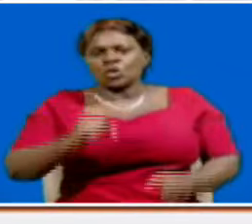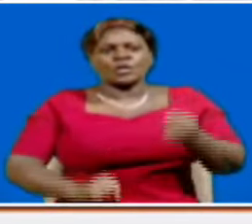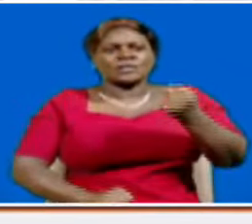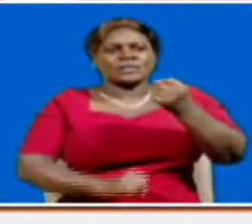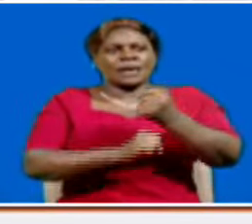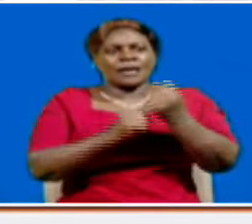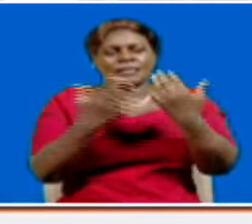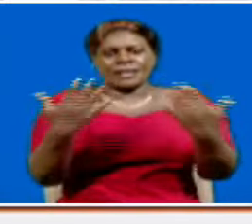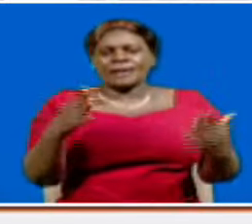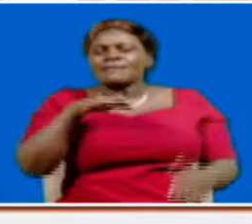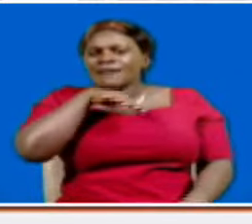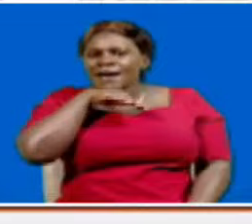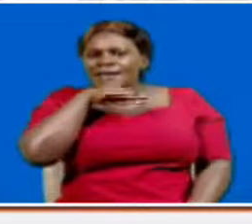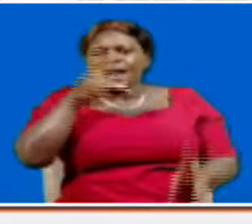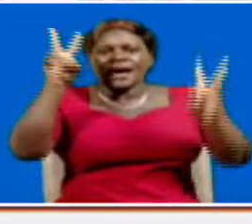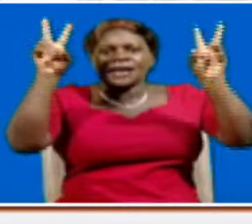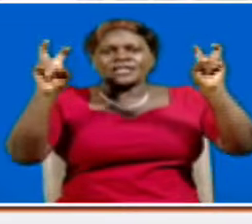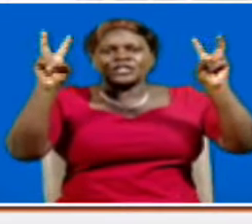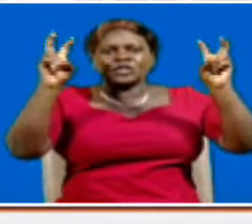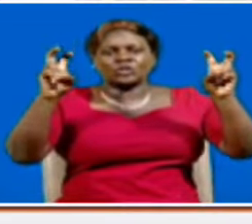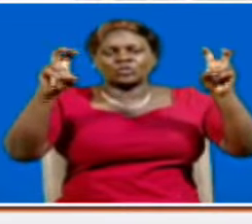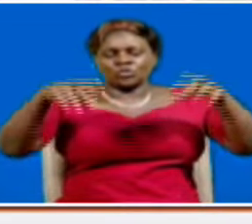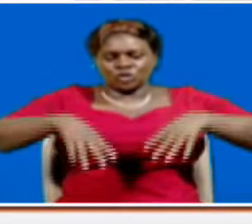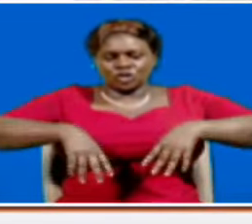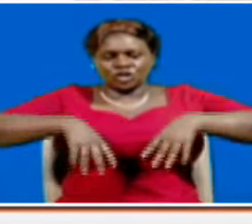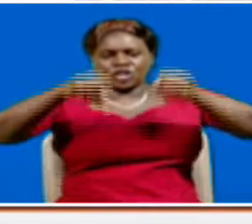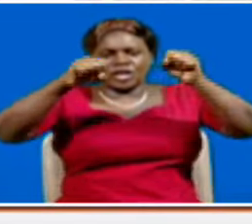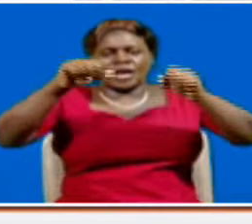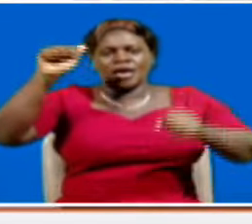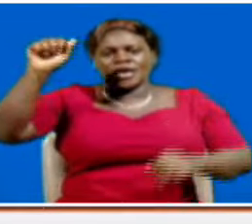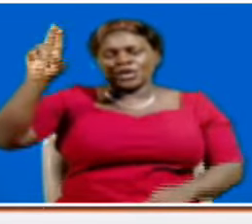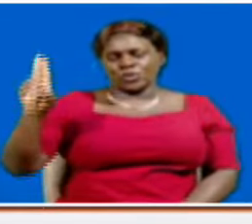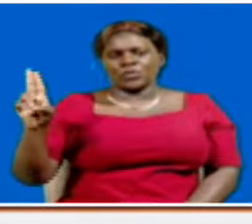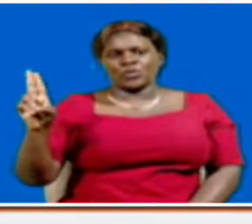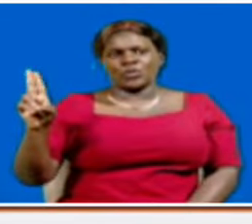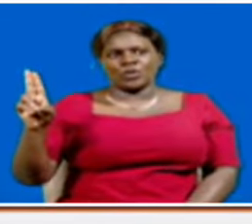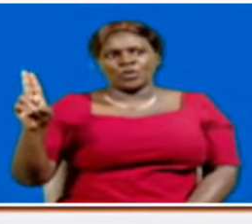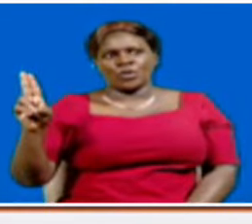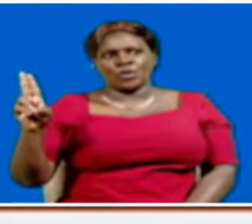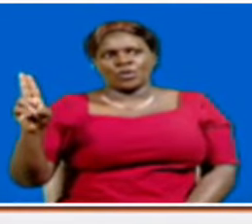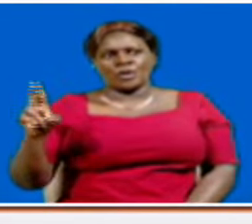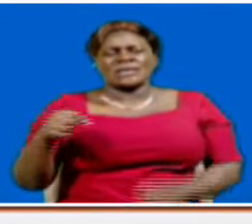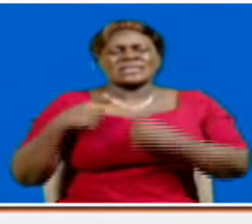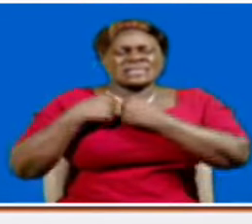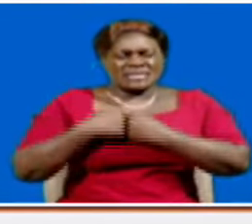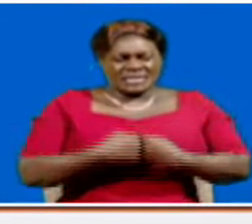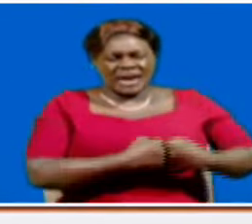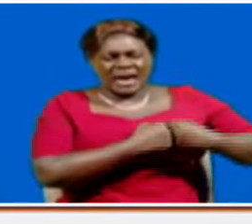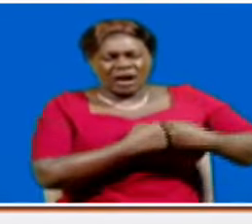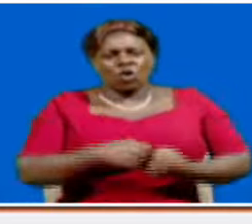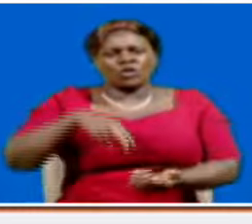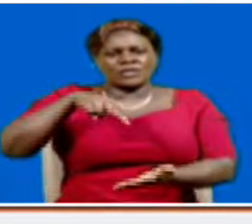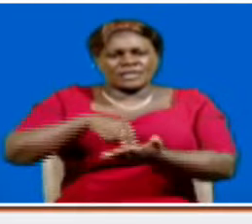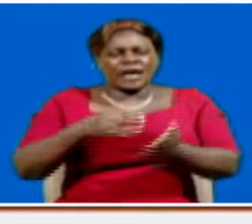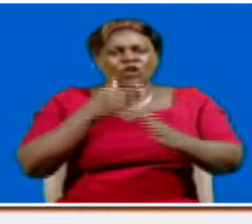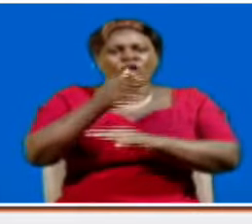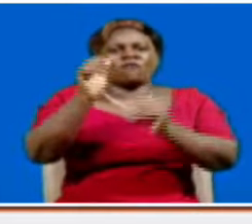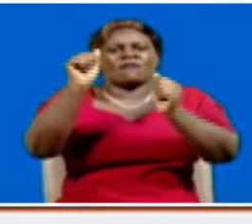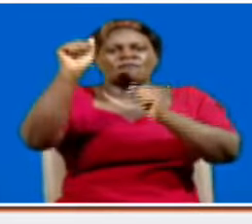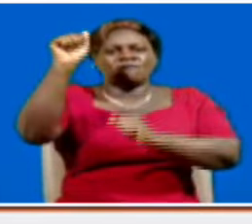mambo ya Raila Odinga akue chairman wa AU. Ameng'ang'ana, amesimama zaidi ya mara